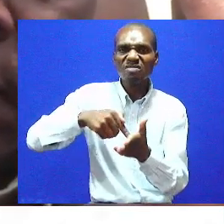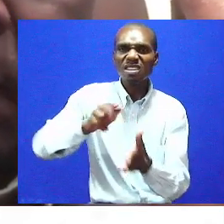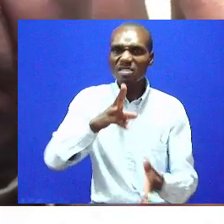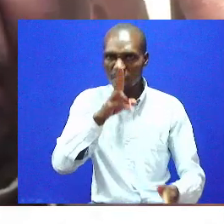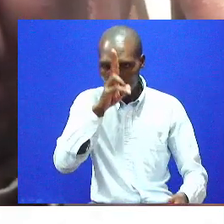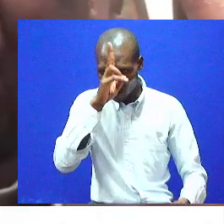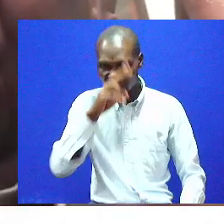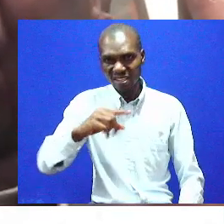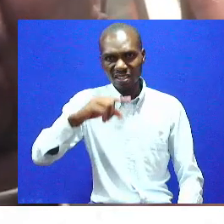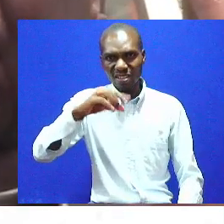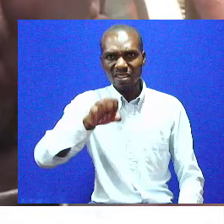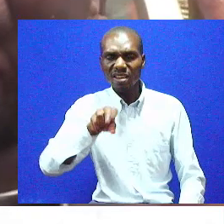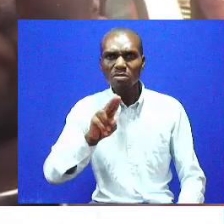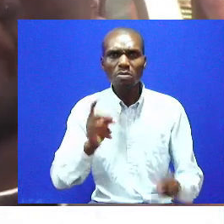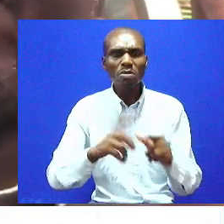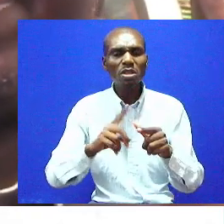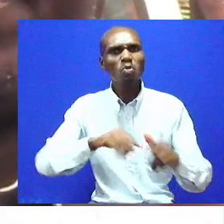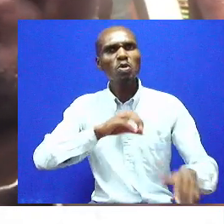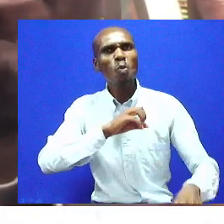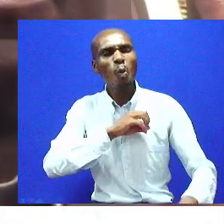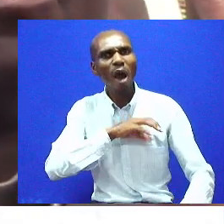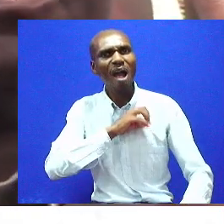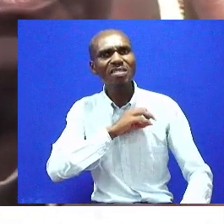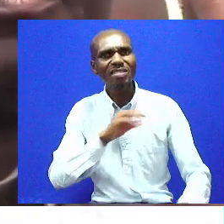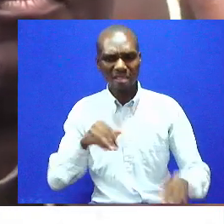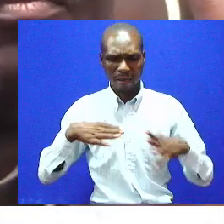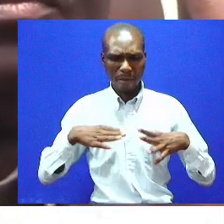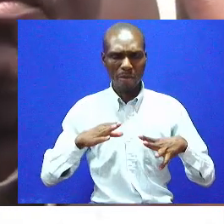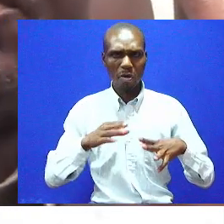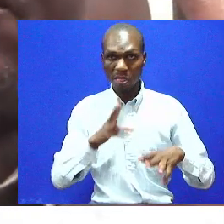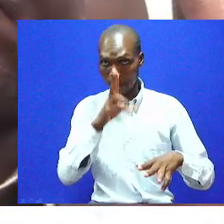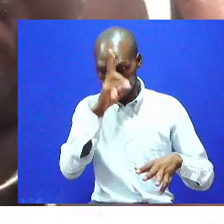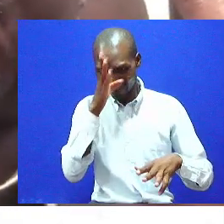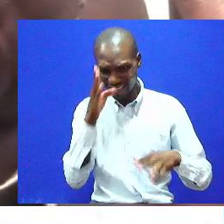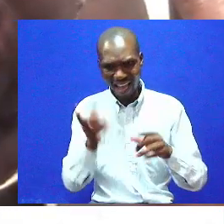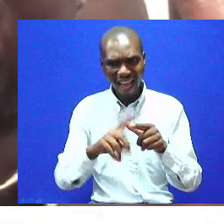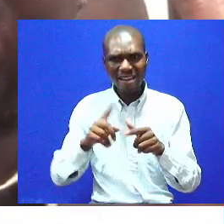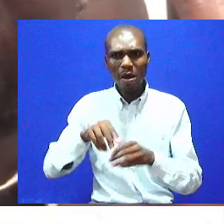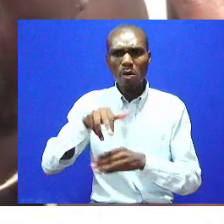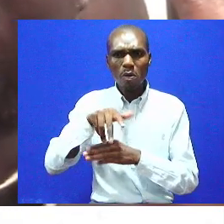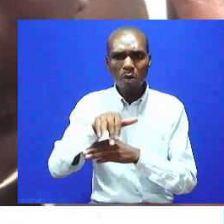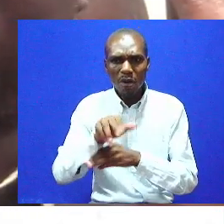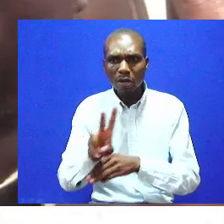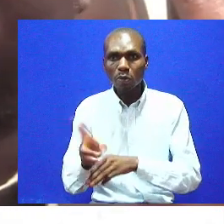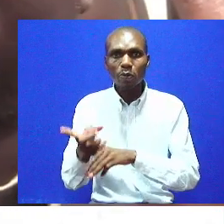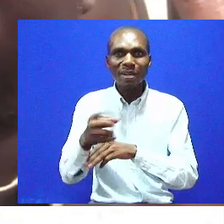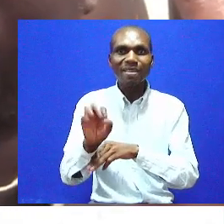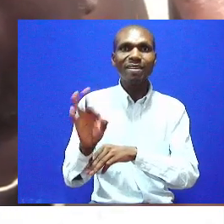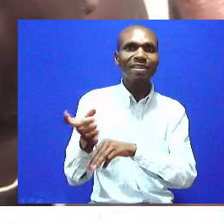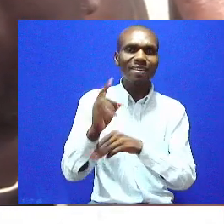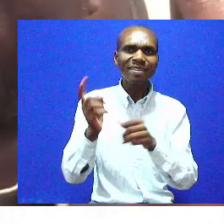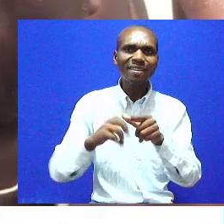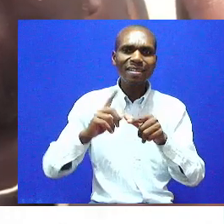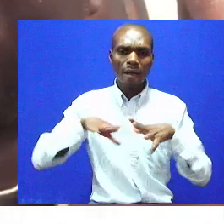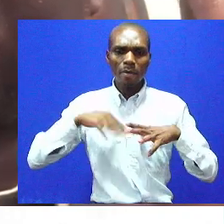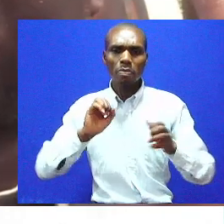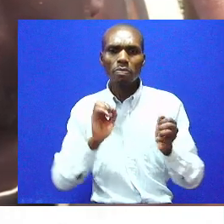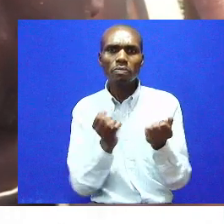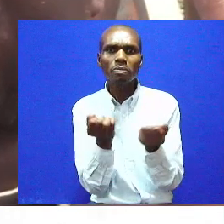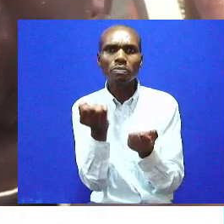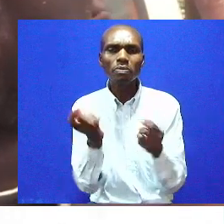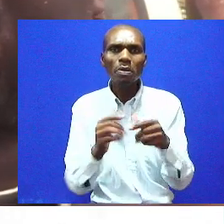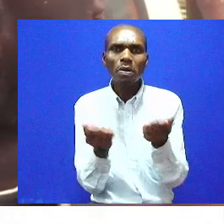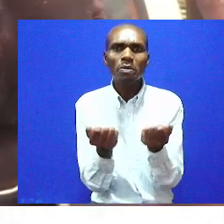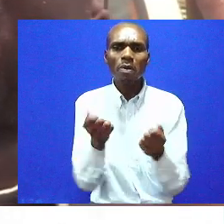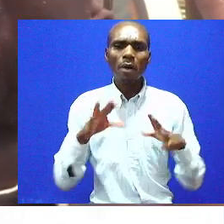Kisii, inatupea uoga sana. Paka watu hiyo siku wajesi walikuwa hapa, wanatembea siku mbili tatu, hata watu wako wanasafiri, magari zetu wasiku